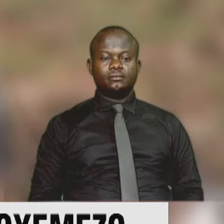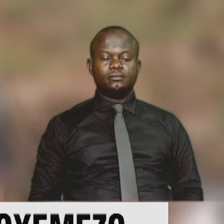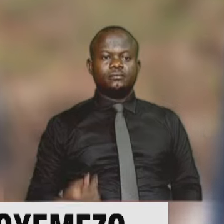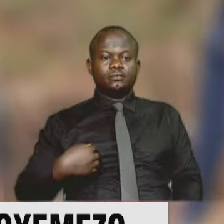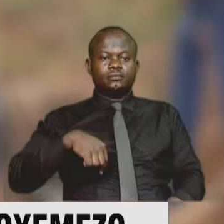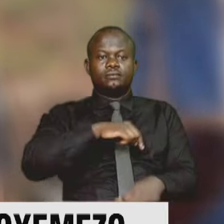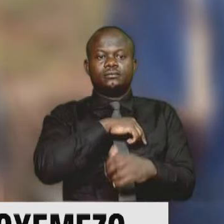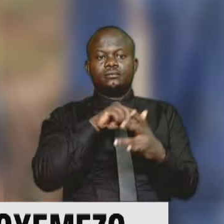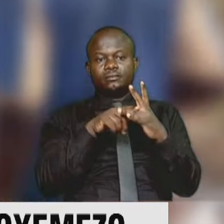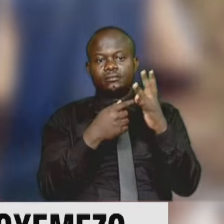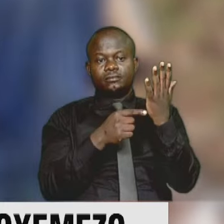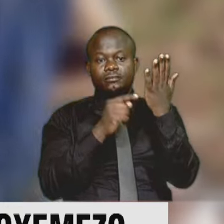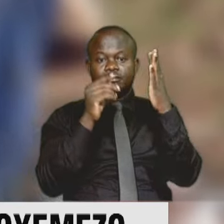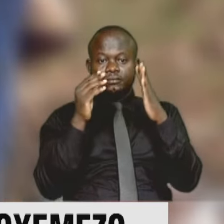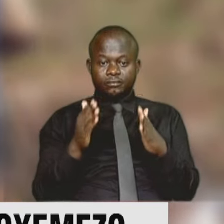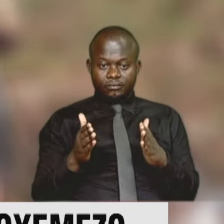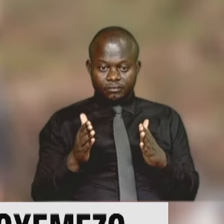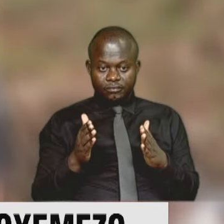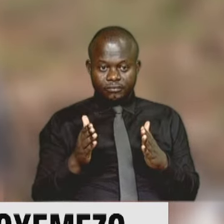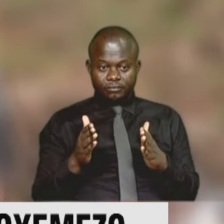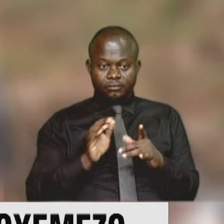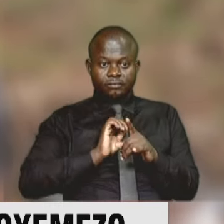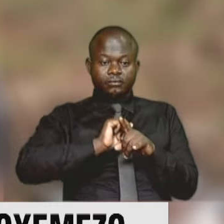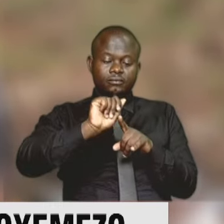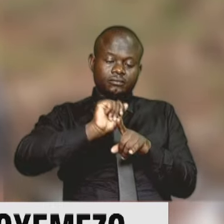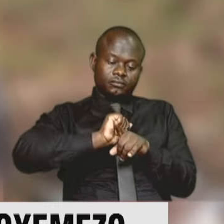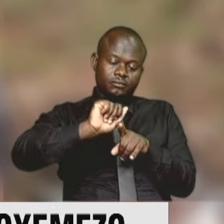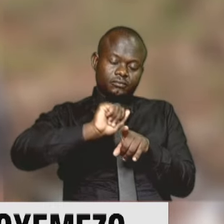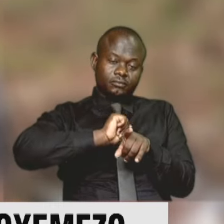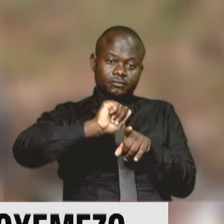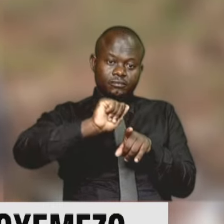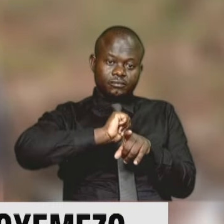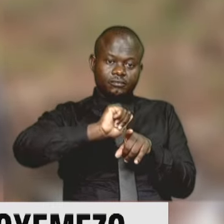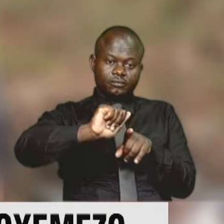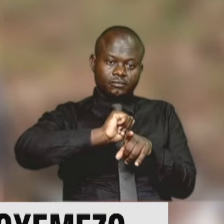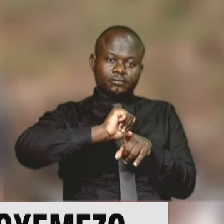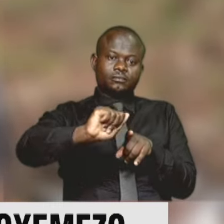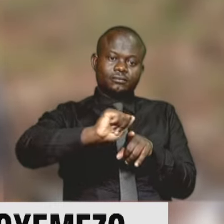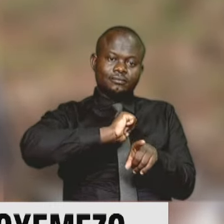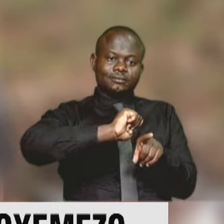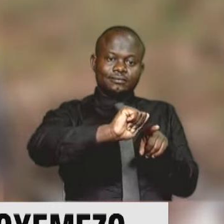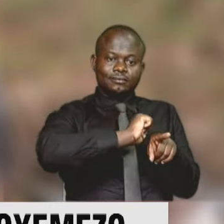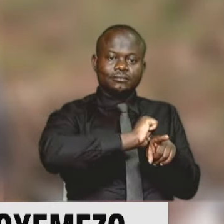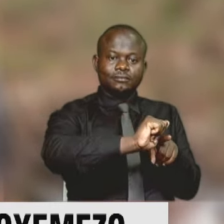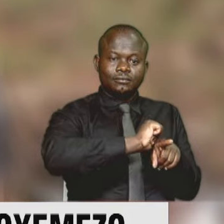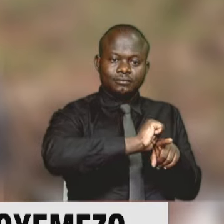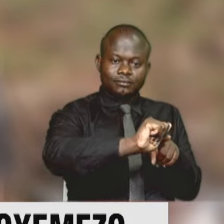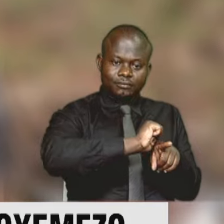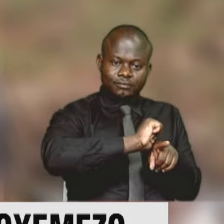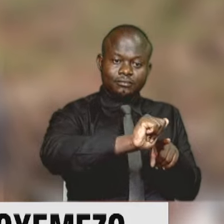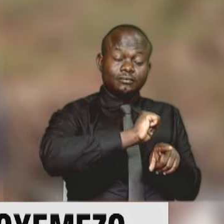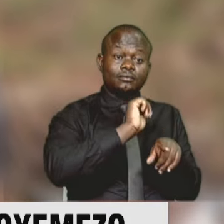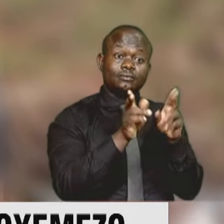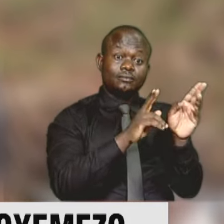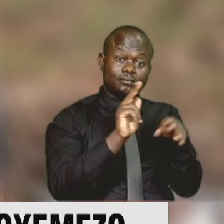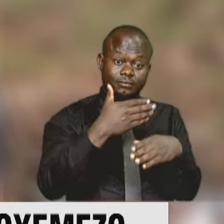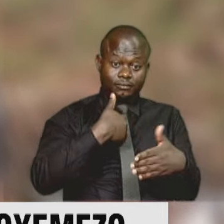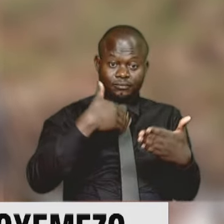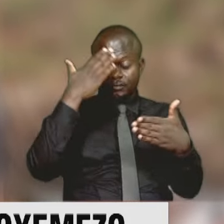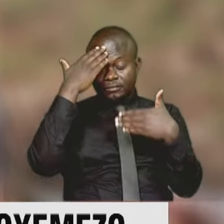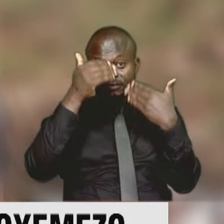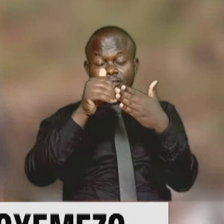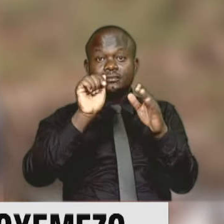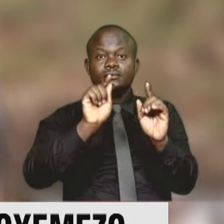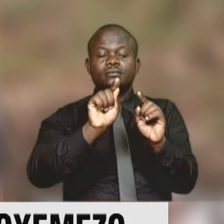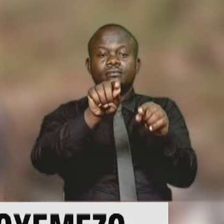mu batekinisiye babahugura kugira baba ni bari basanzwe n'ubundi bafite babahugurira kugira ngo bajye